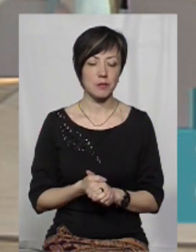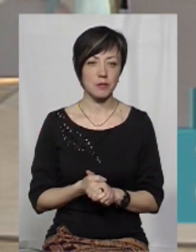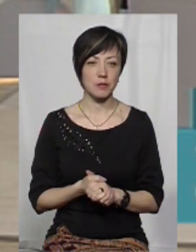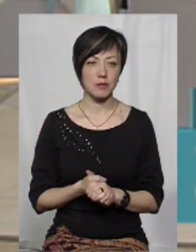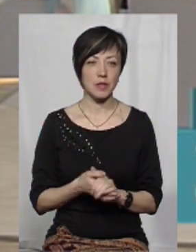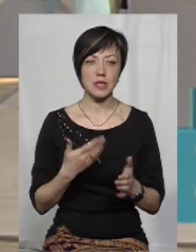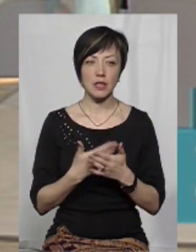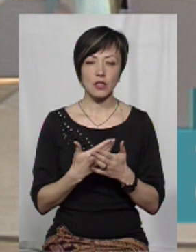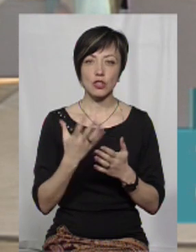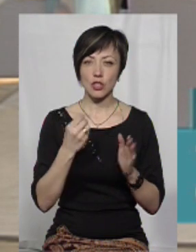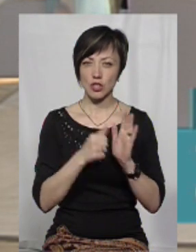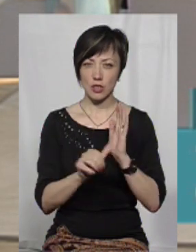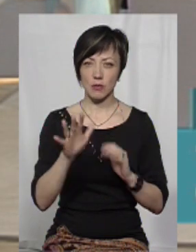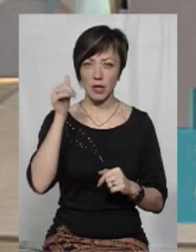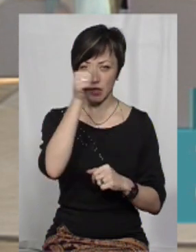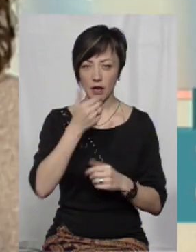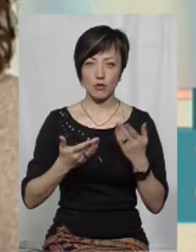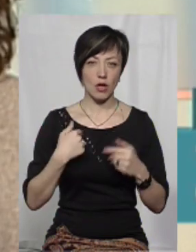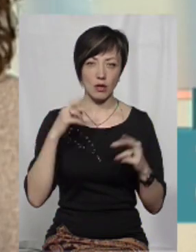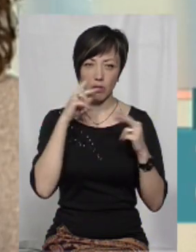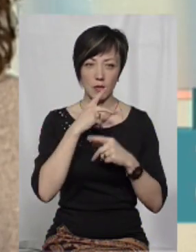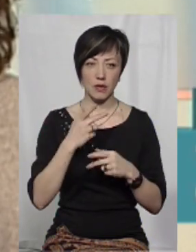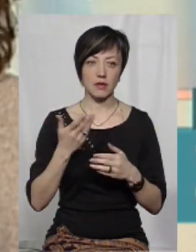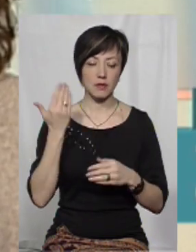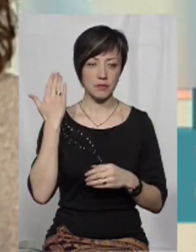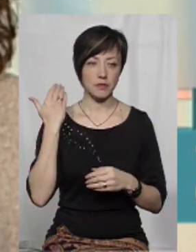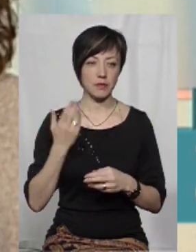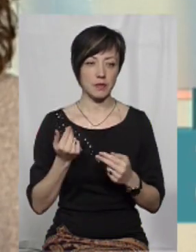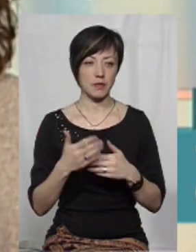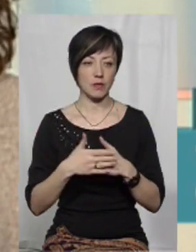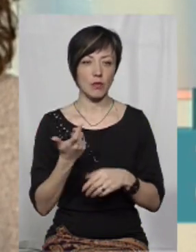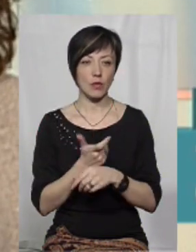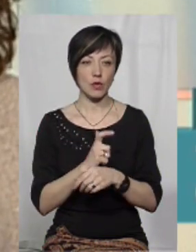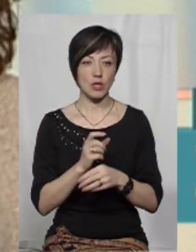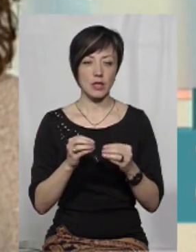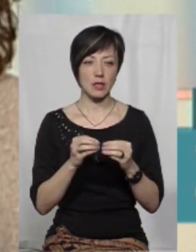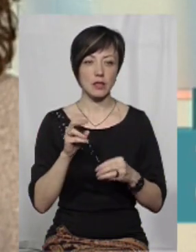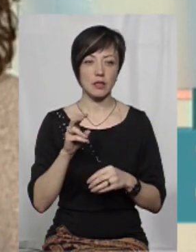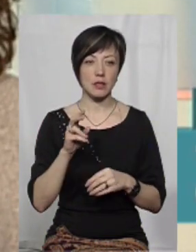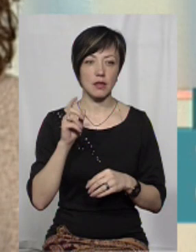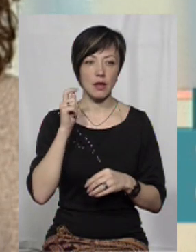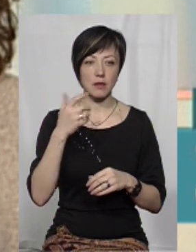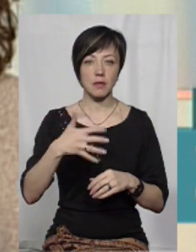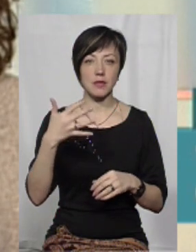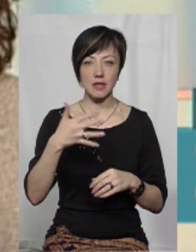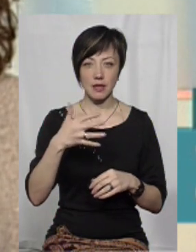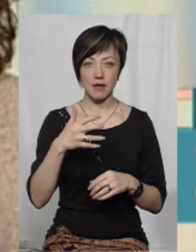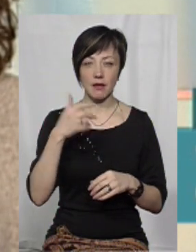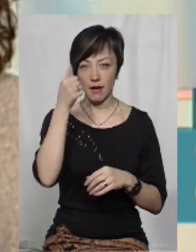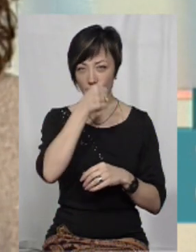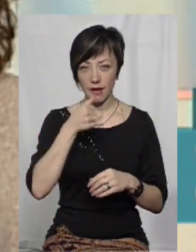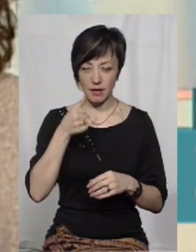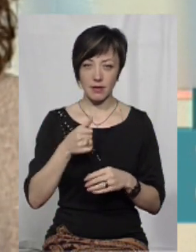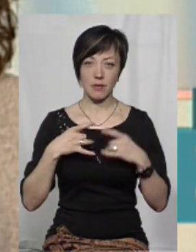Ну, в общем, мені здається, 65-й рік, да, якщо я не помиляюся, так? Десь більше 10 років ми празднували 50-ліття